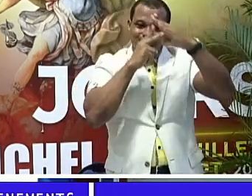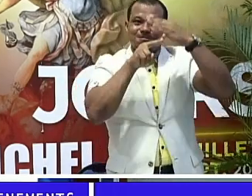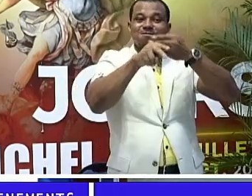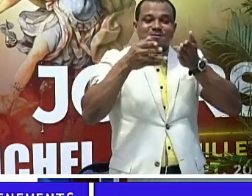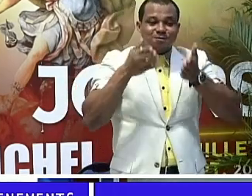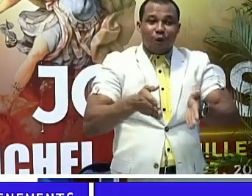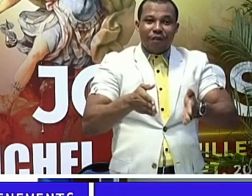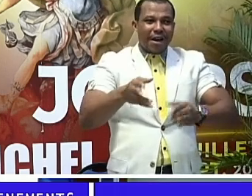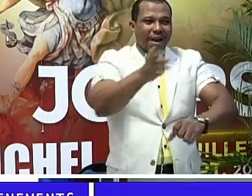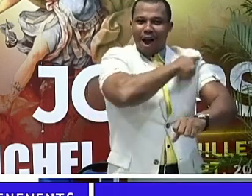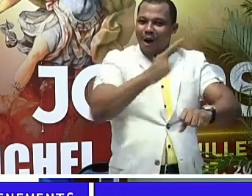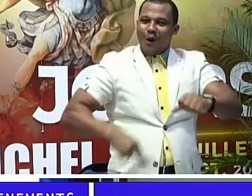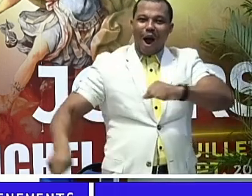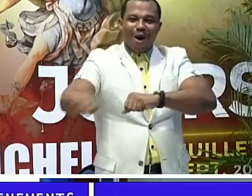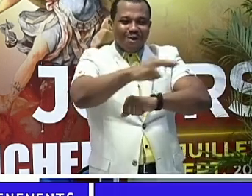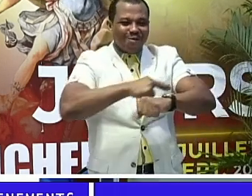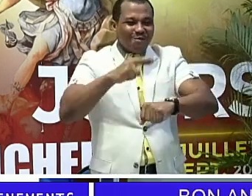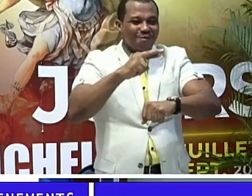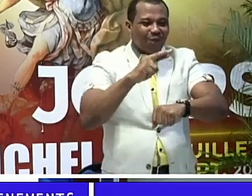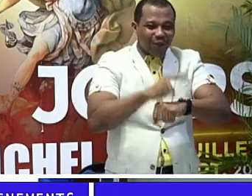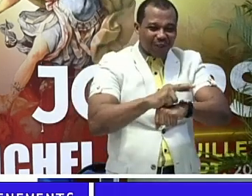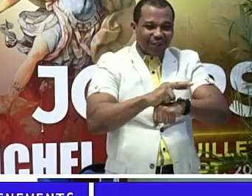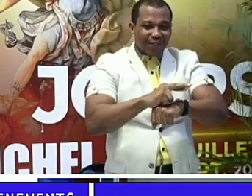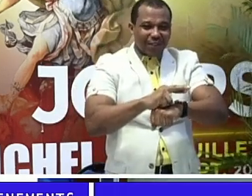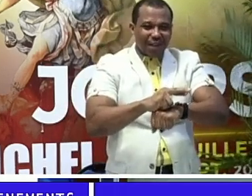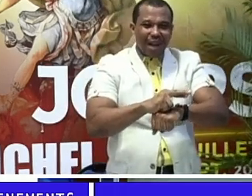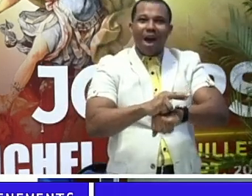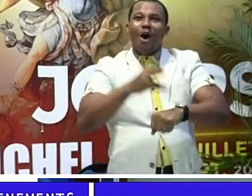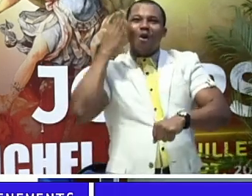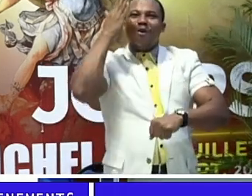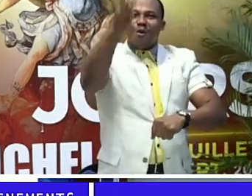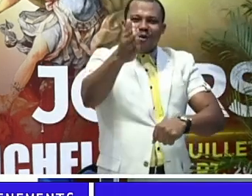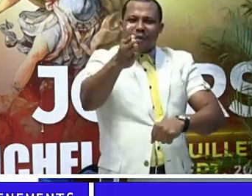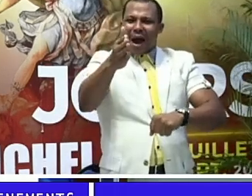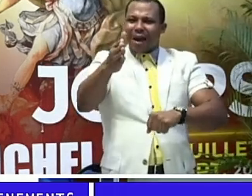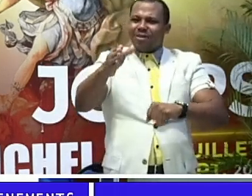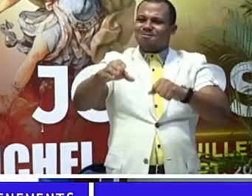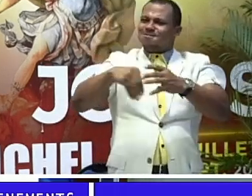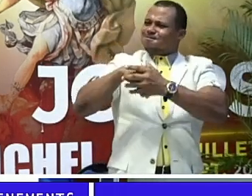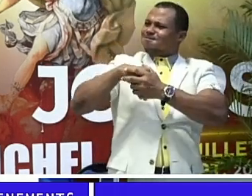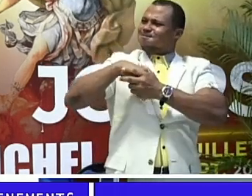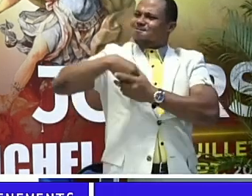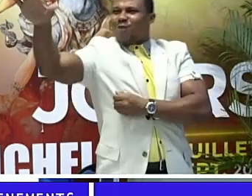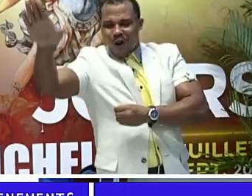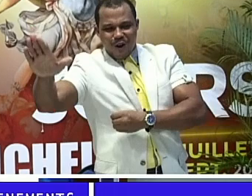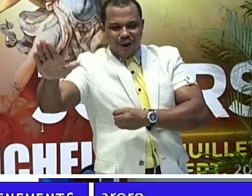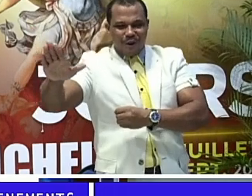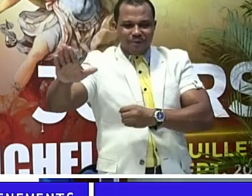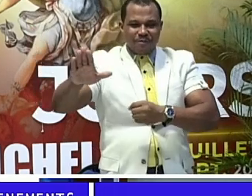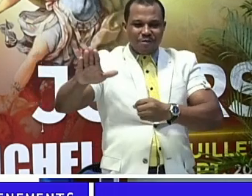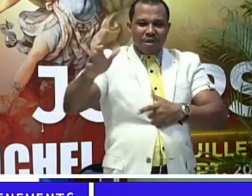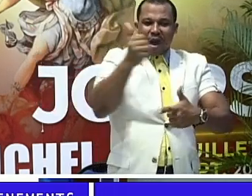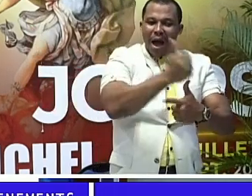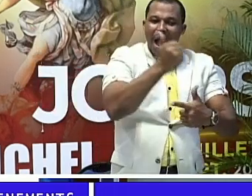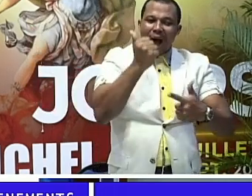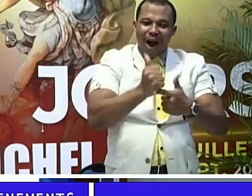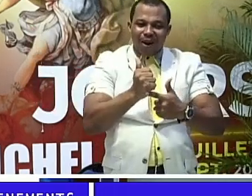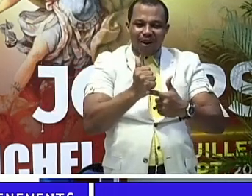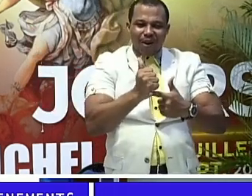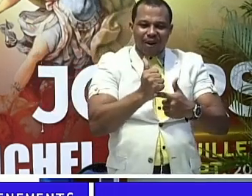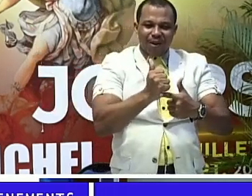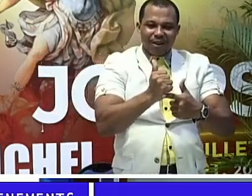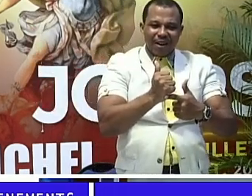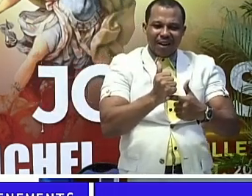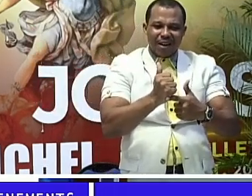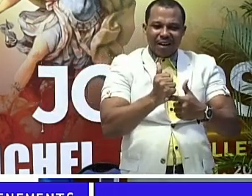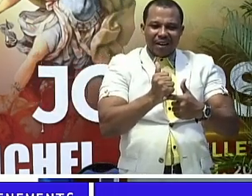le royaume de Dieu et que vous serez jetés dehors, alors on viendra de l'Orient, de l'Occident,